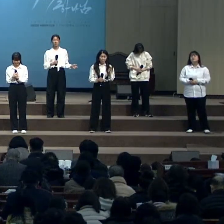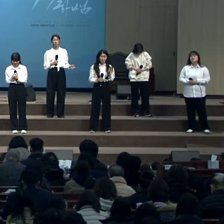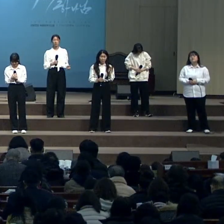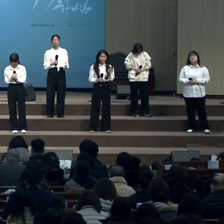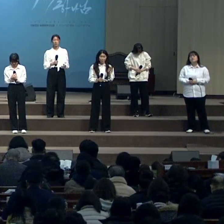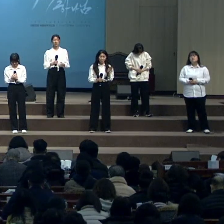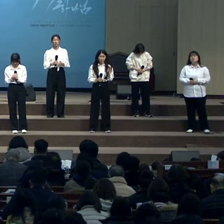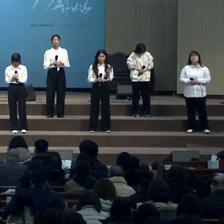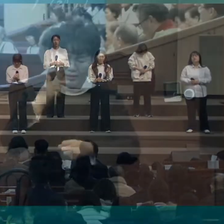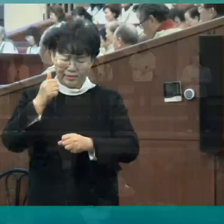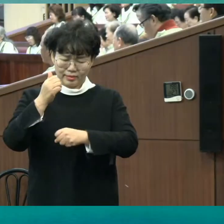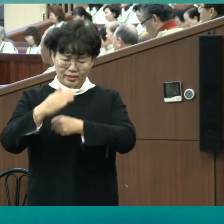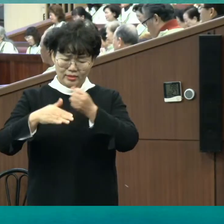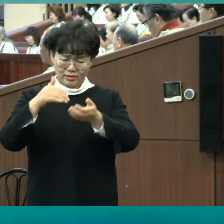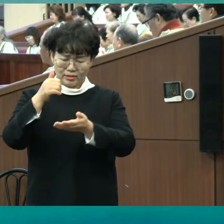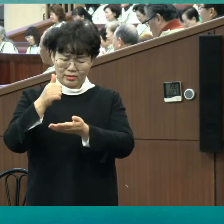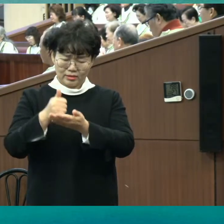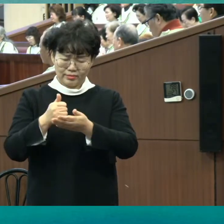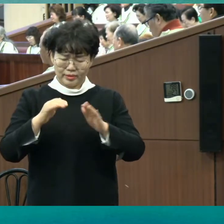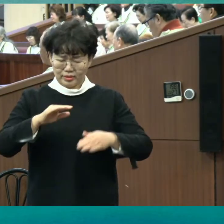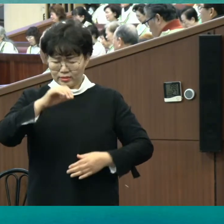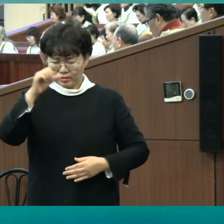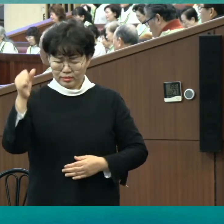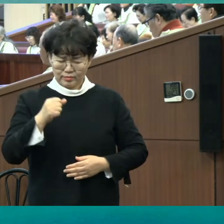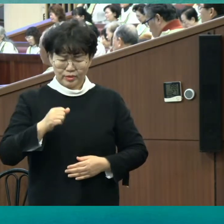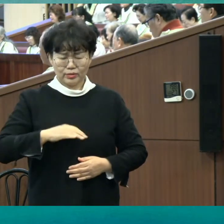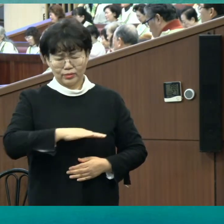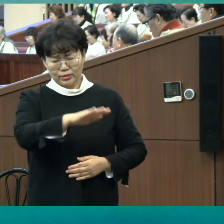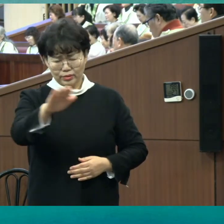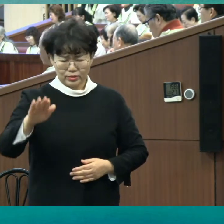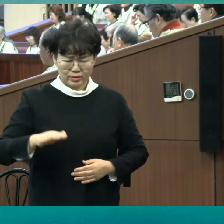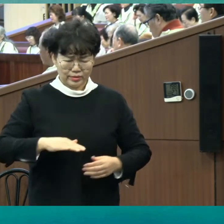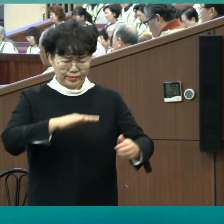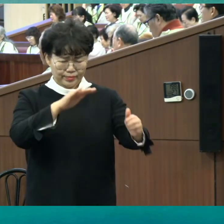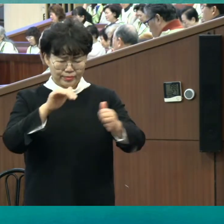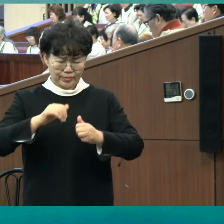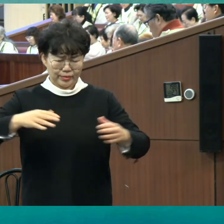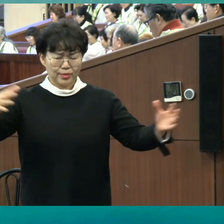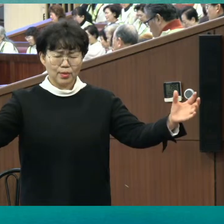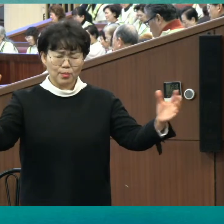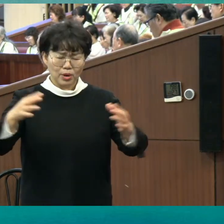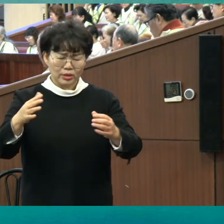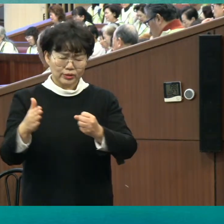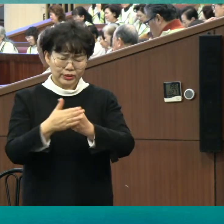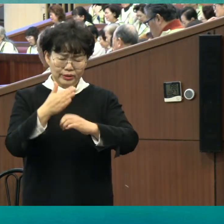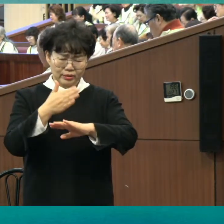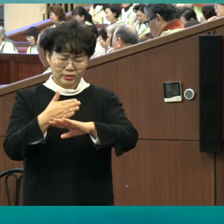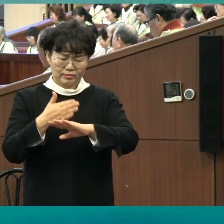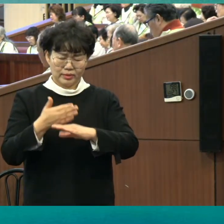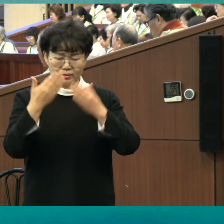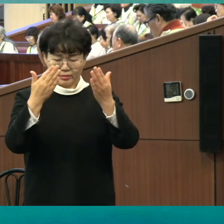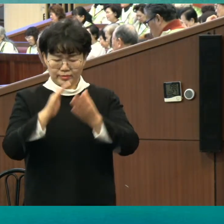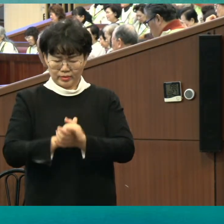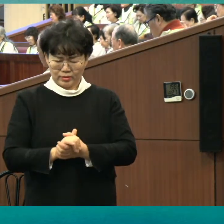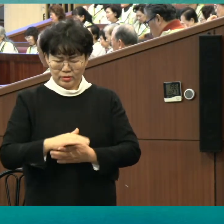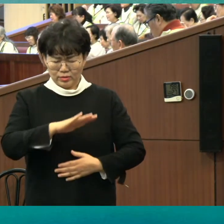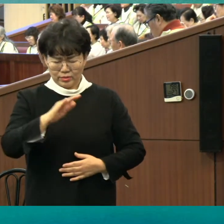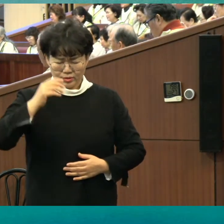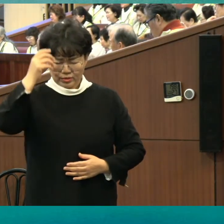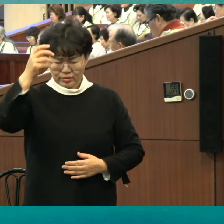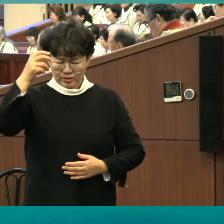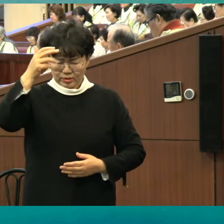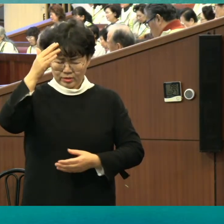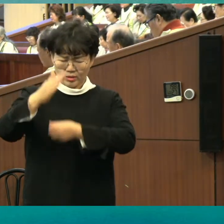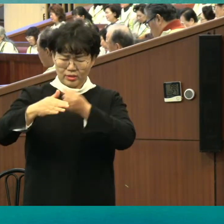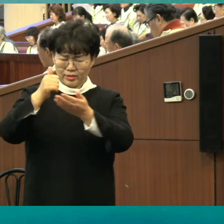사랑하는 아버지 하나님, 이 새벽에 우리를 불러주셔서 감사를 드립니다. 우리의 영혼이